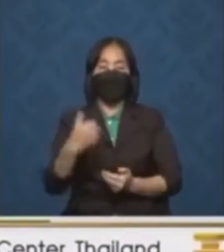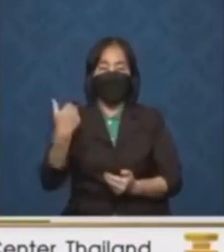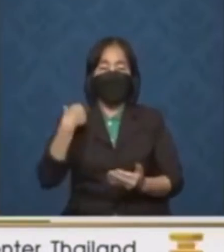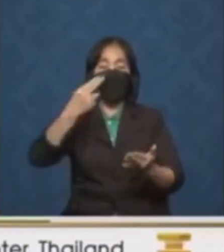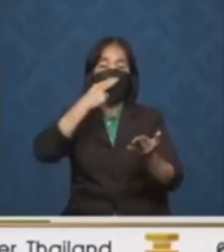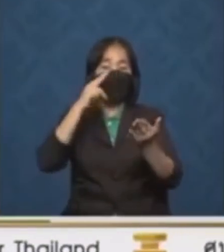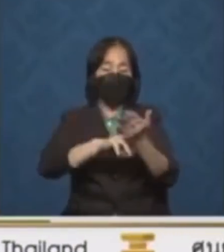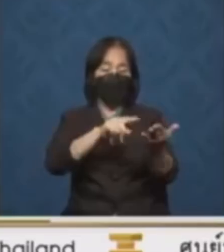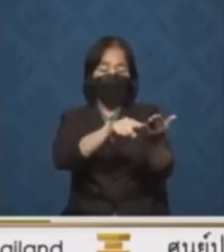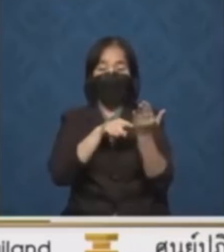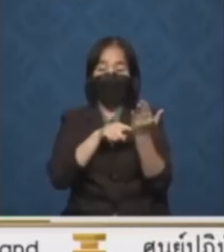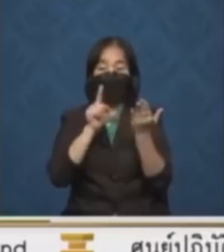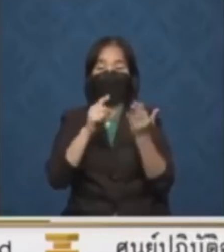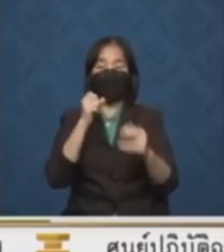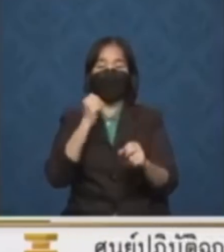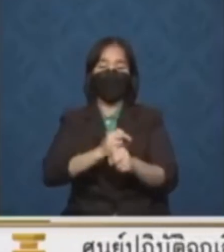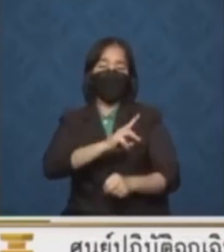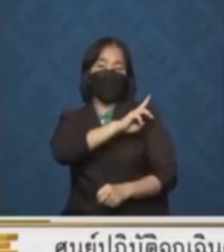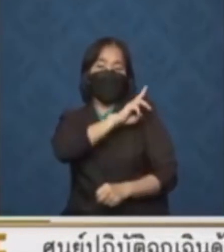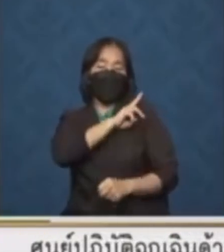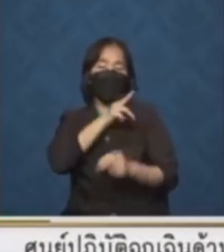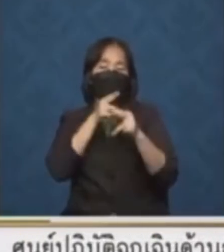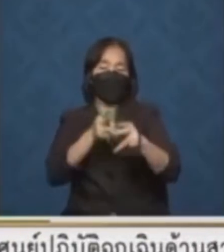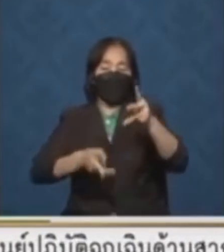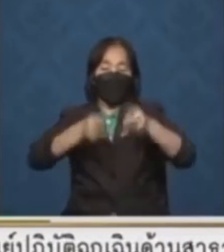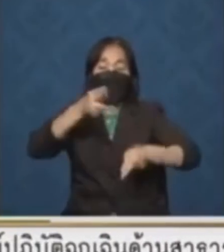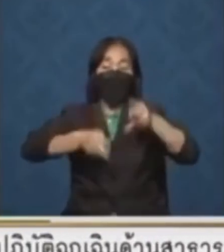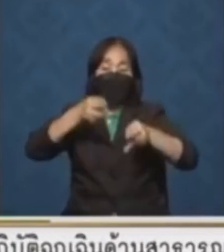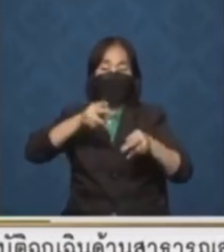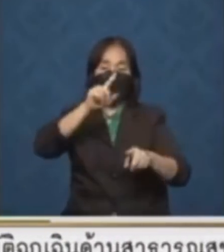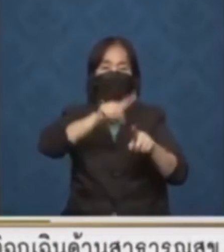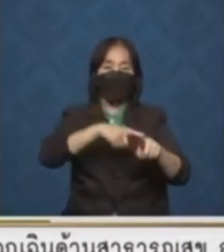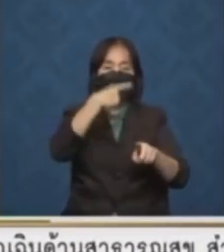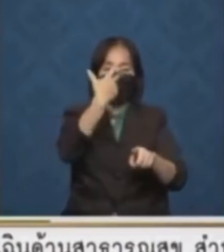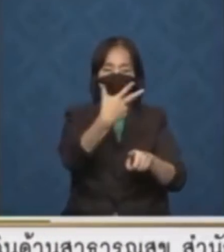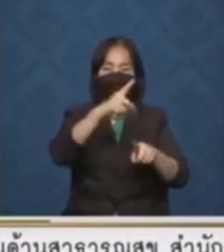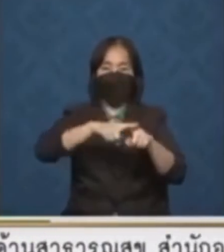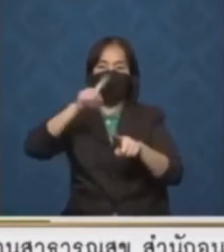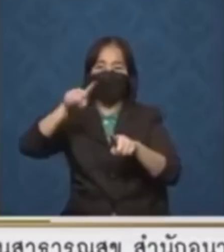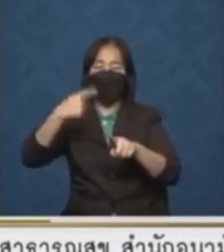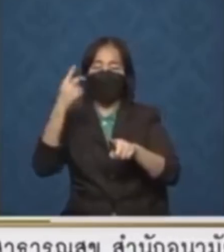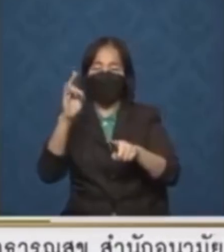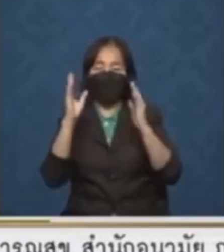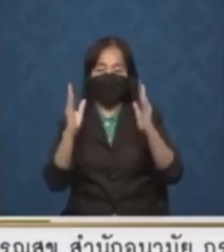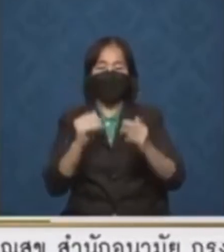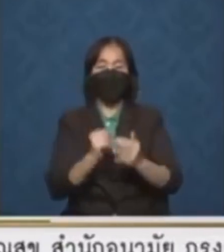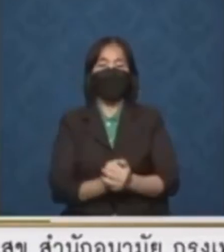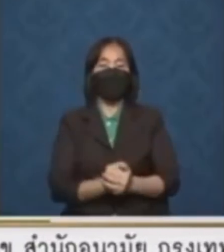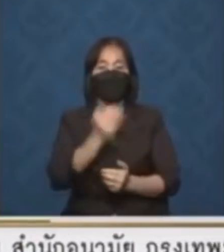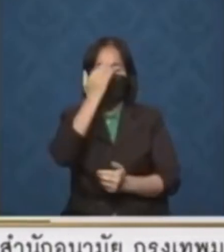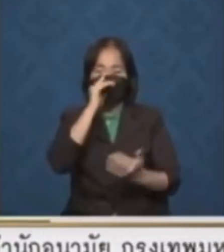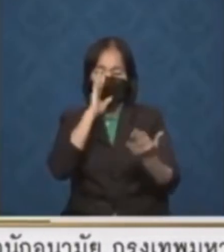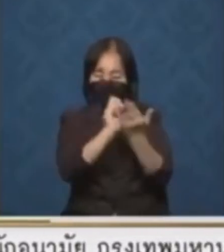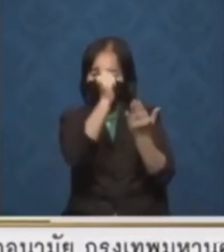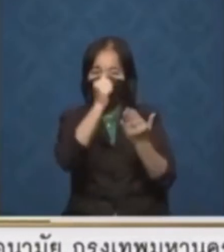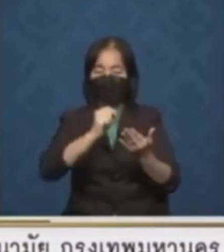ะครับเป็นหนังสือที่ทำขึ้นในห่วงเดือนมีนาคมถึงเดือนกรกฎาคม2554ถ้าท่านสังเกตว่า